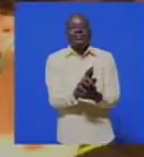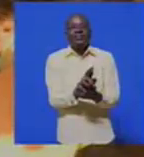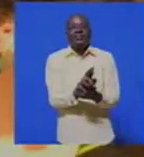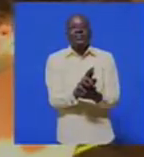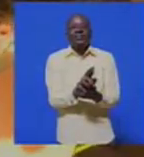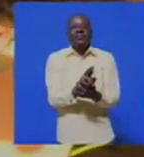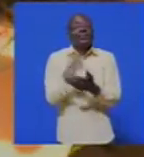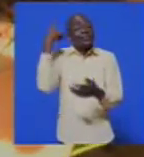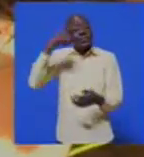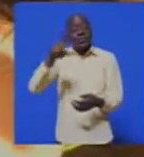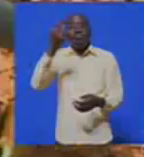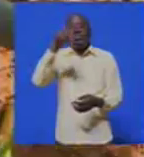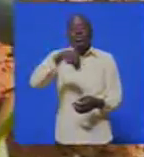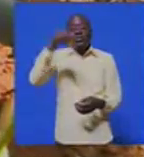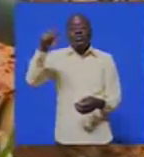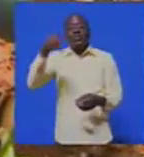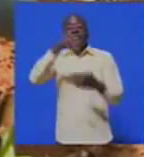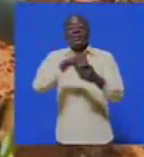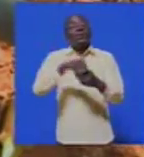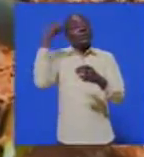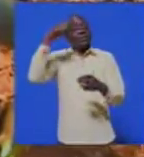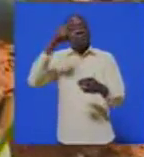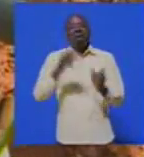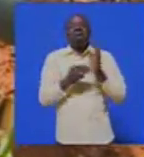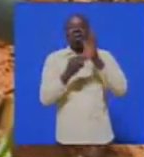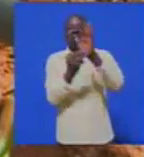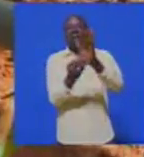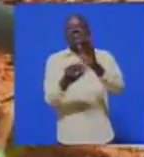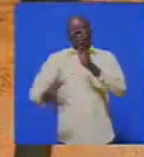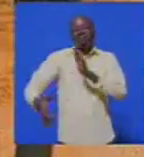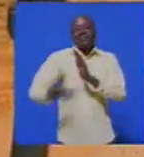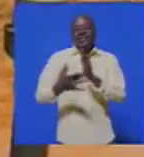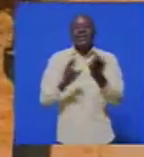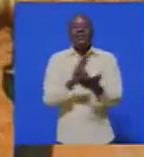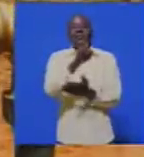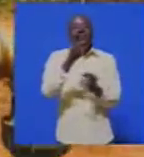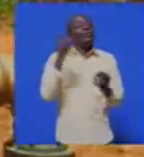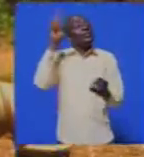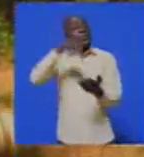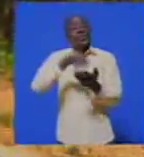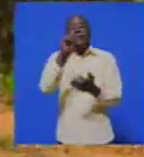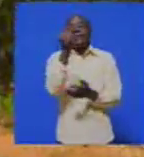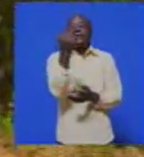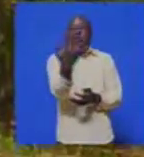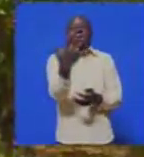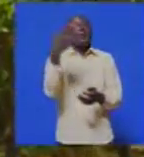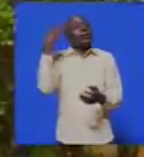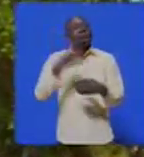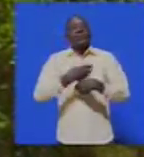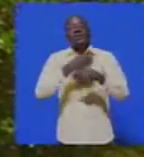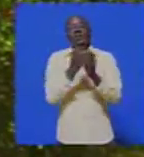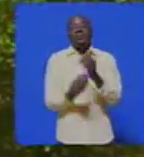L'irrigation goutte à goutte dans les vergers modernes. C'est la technique utilisée depuis 2015 par des promoteurs de vergers de